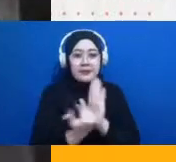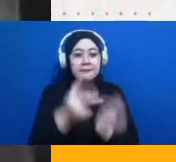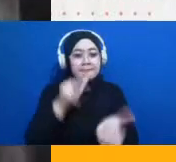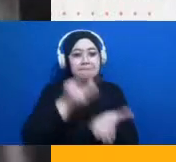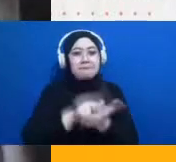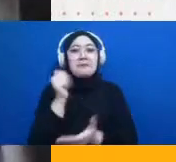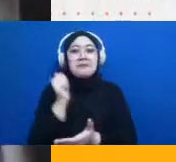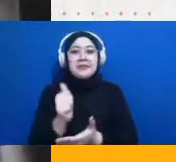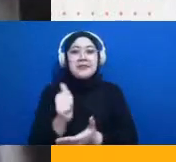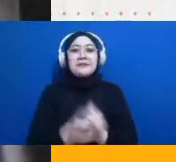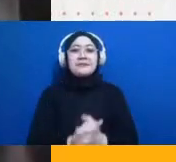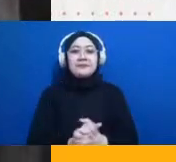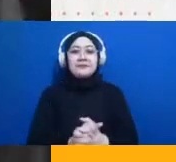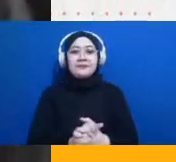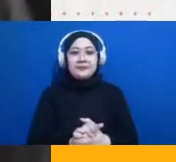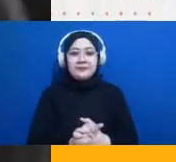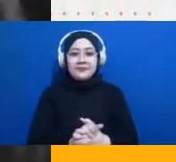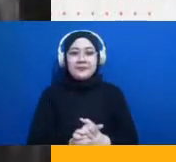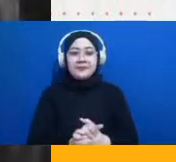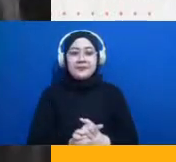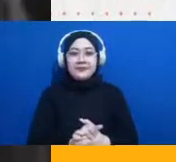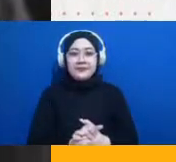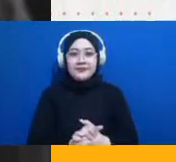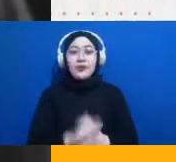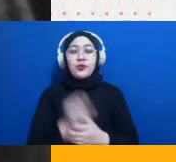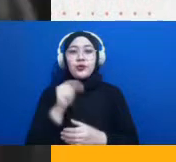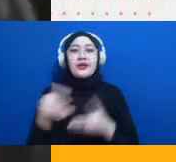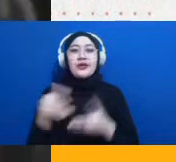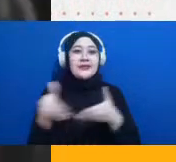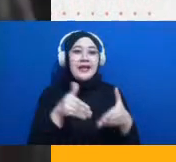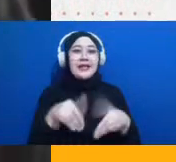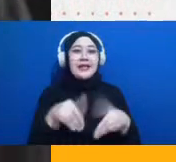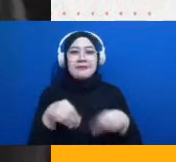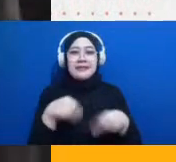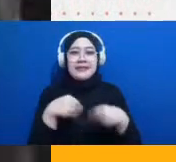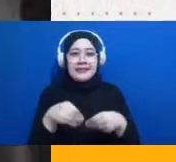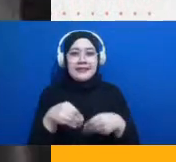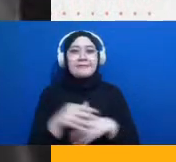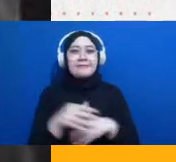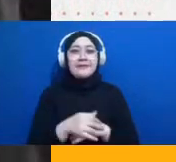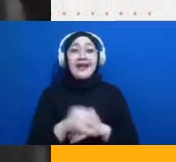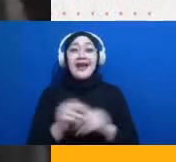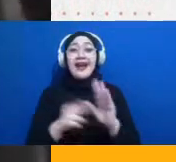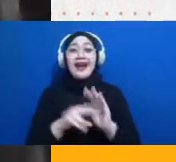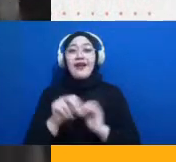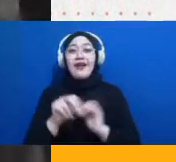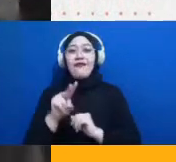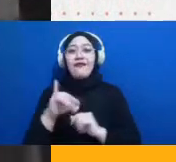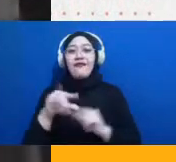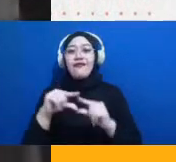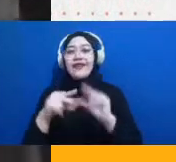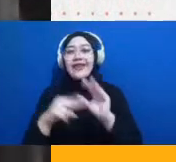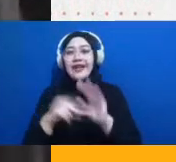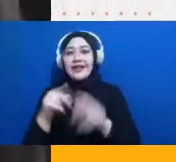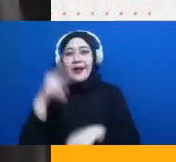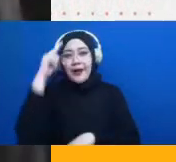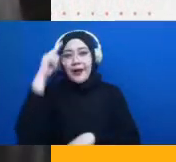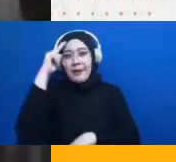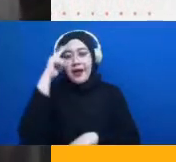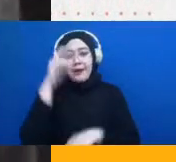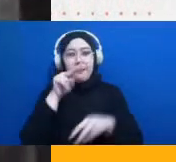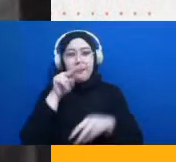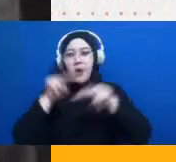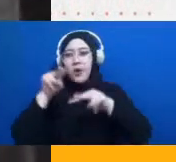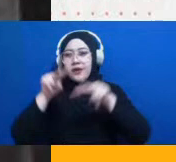dalam penyusunan strategi bisnis kita. Nah, kalau tadi dari Kak Novian selaku kepala bagian pengawasan di